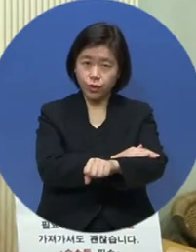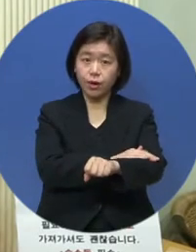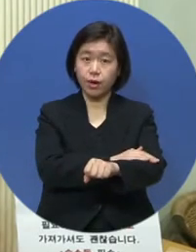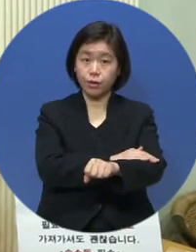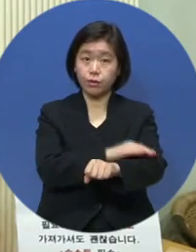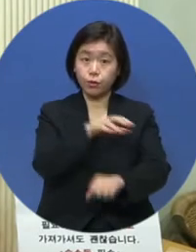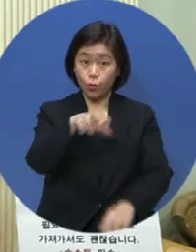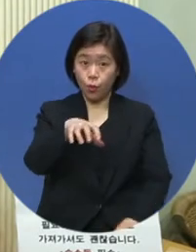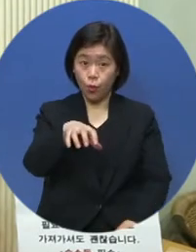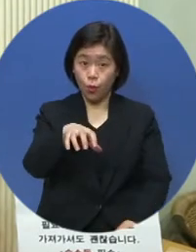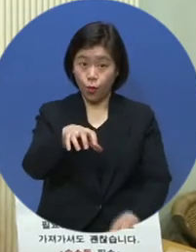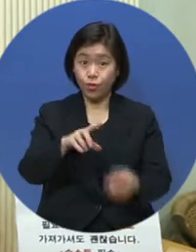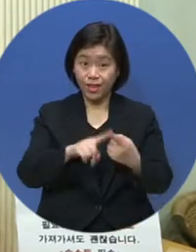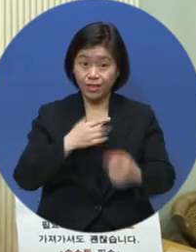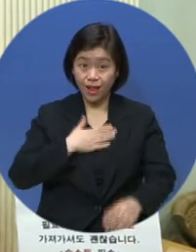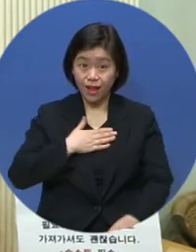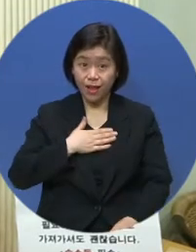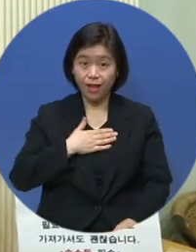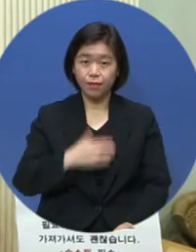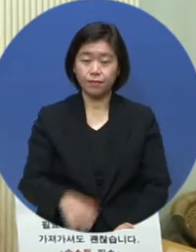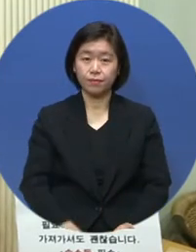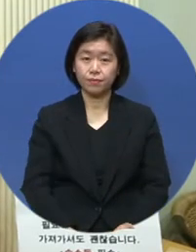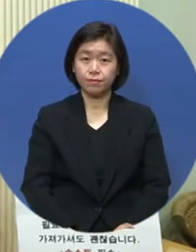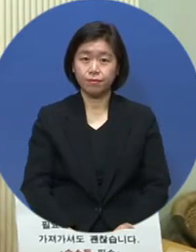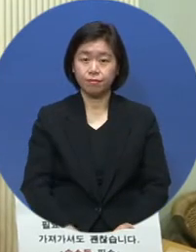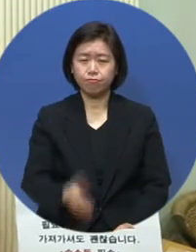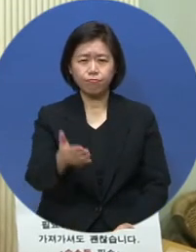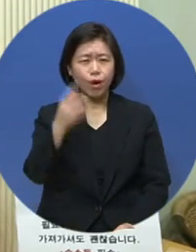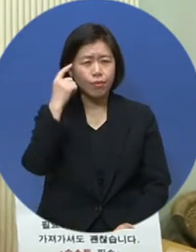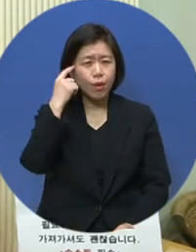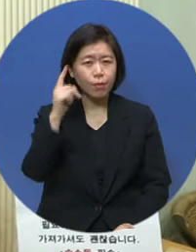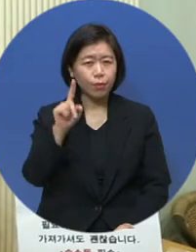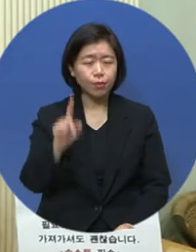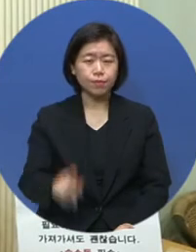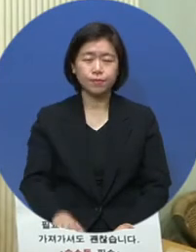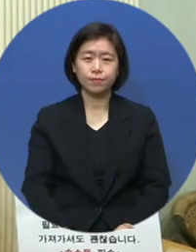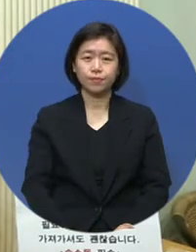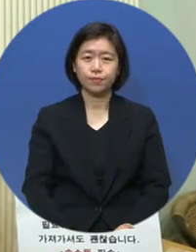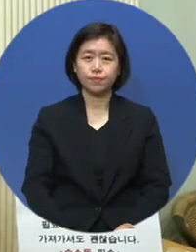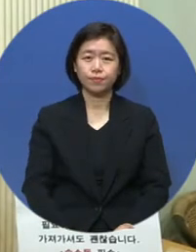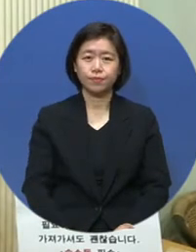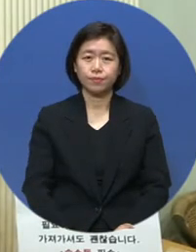이제 장애인분들이 고용이 돼서 일을 하시는데 그런 거에 대해서 혹시 어떻게 생각하시나요?